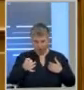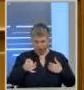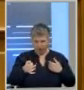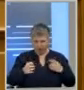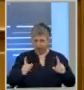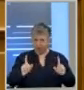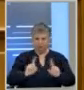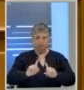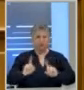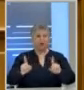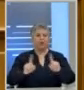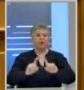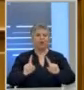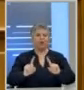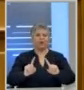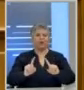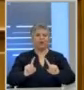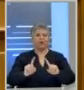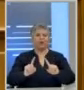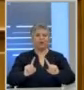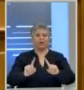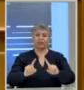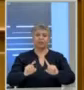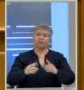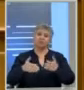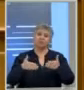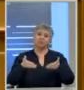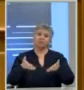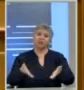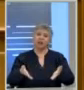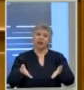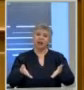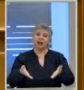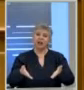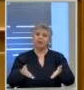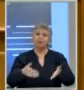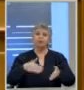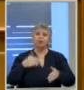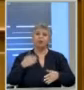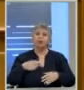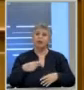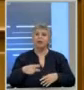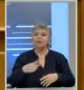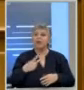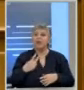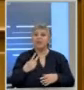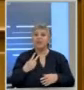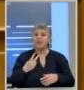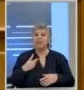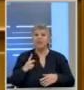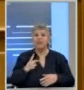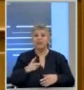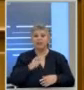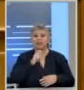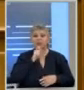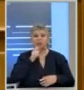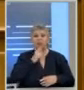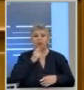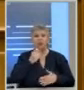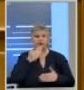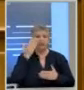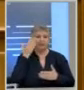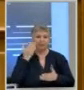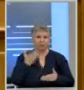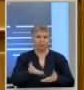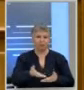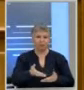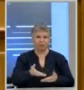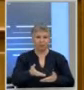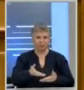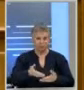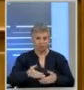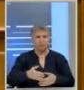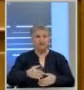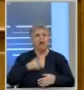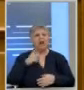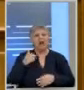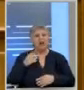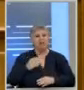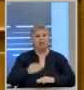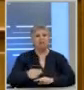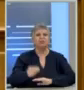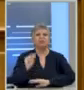Ησυχία, παρακαλώ. Ησυχία, αυτή είναι η παρακαταθήκη της δικιάς σας αριστεράς. Σε όλα όσα